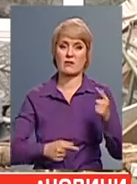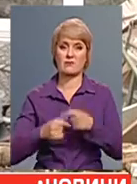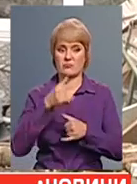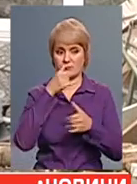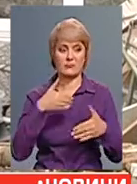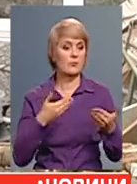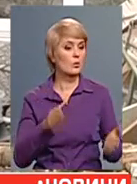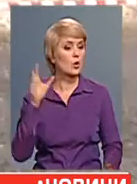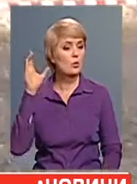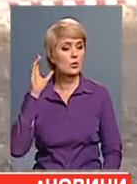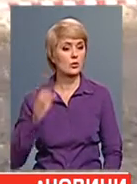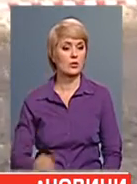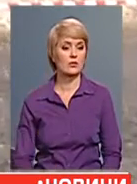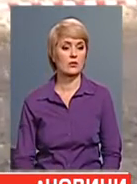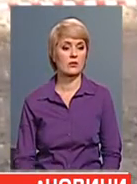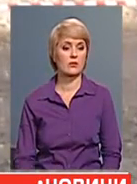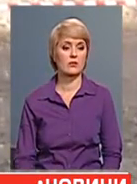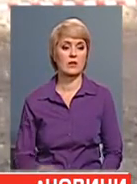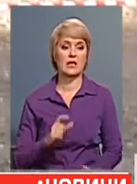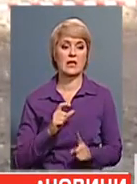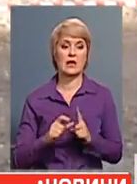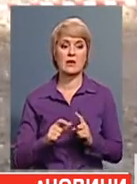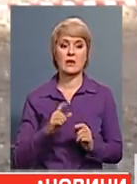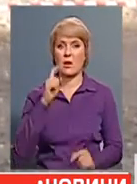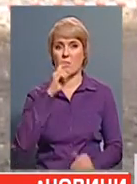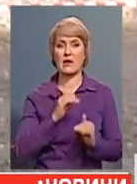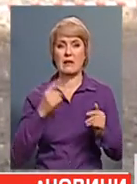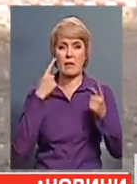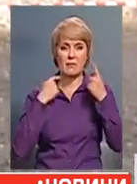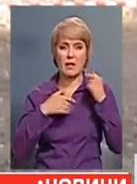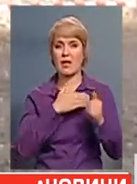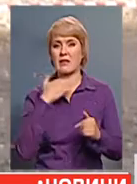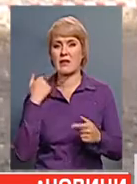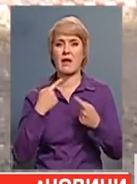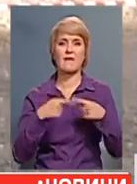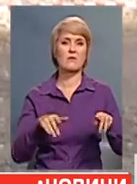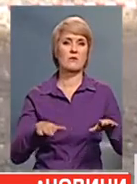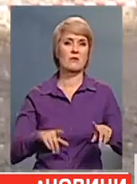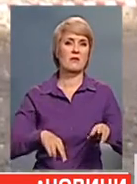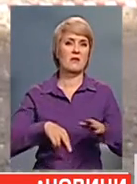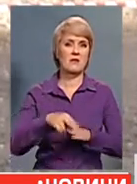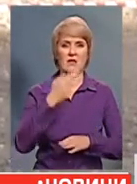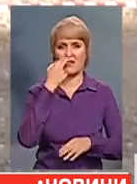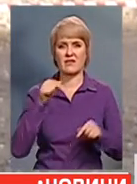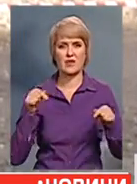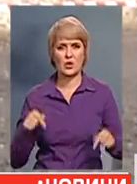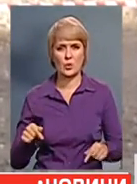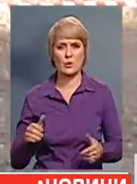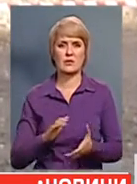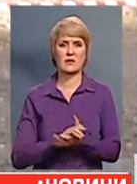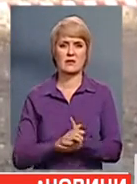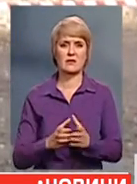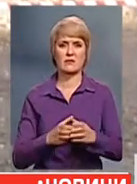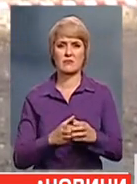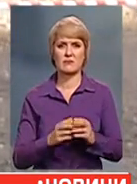Пропоную послухати. Реагують погано. Тобто вони плачуть, вони не хочуть туди йти, їм подобається тут, вони вже звикли з учнями, все,